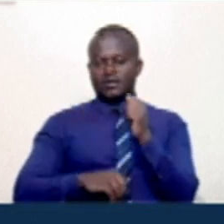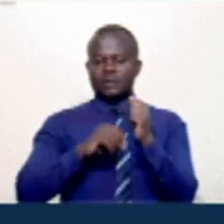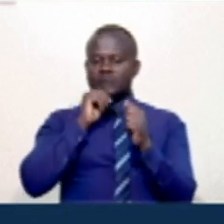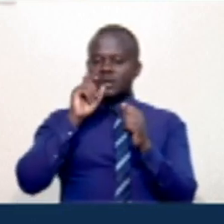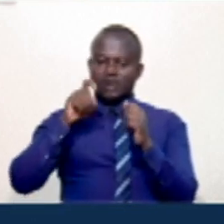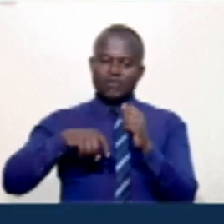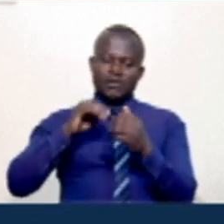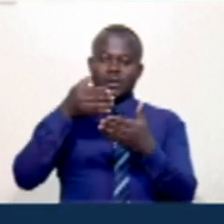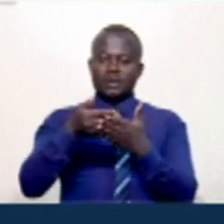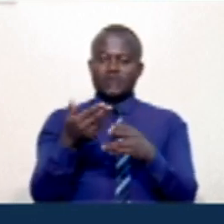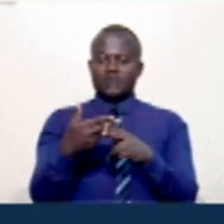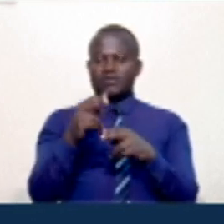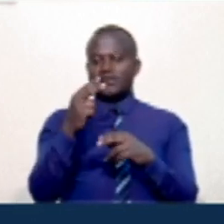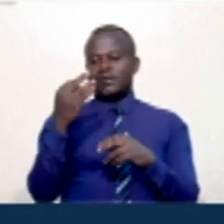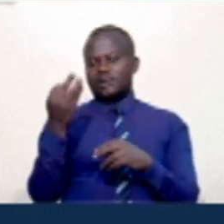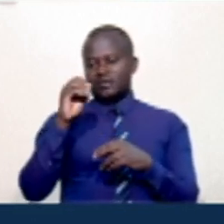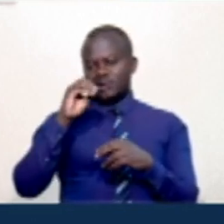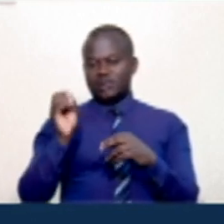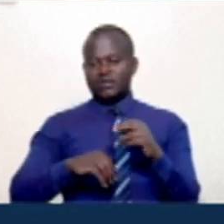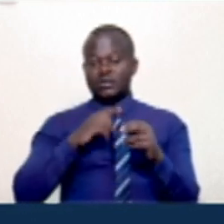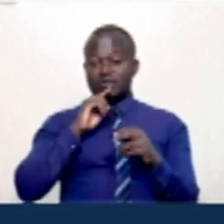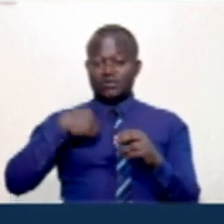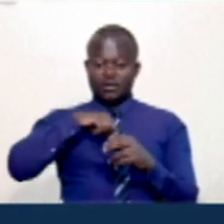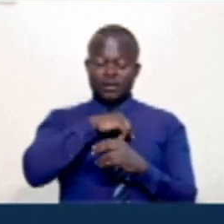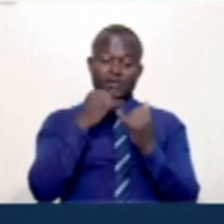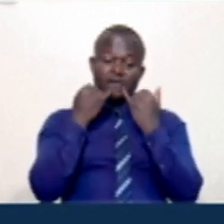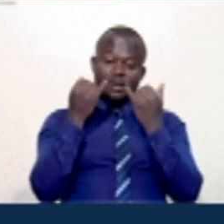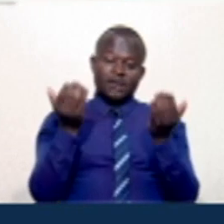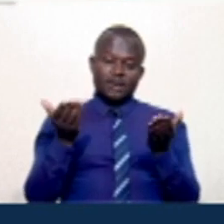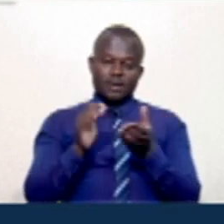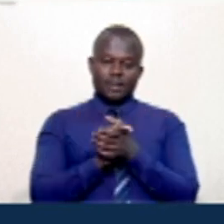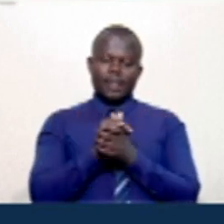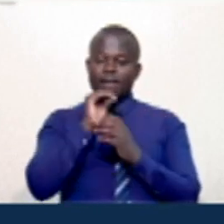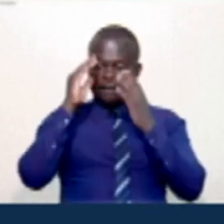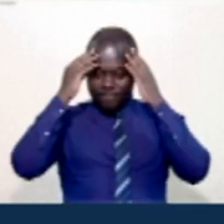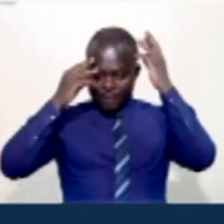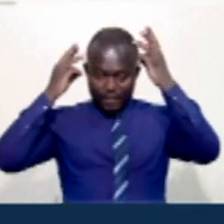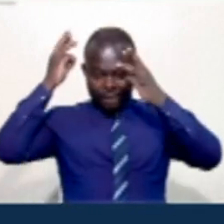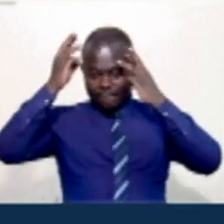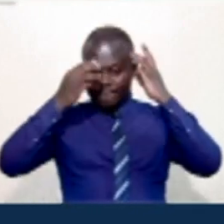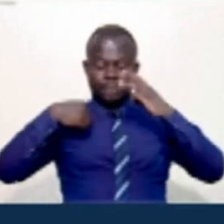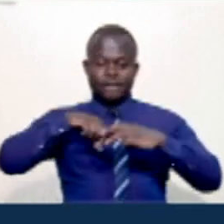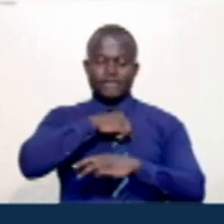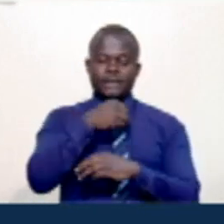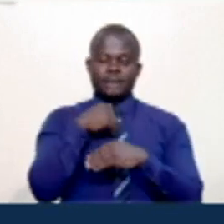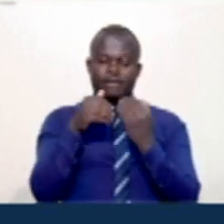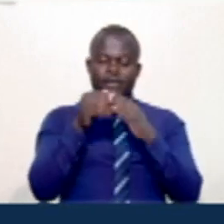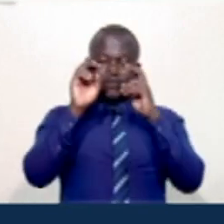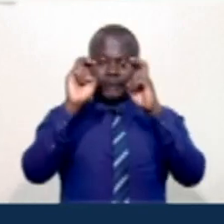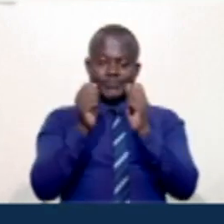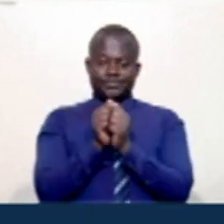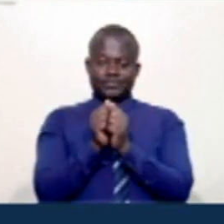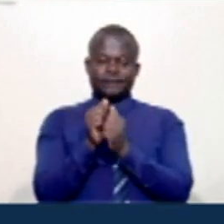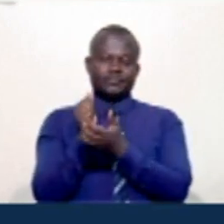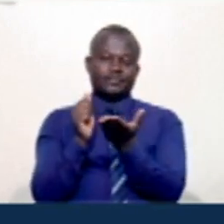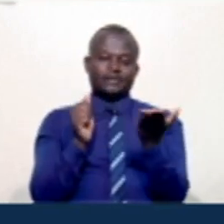kugeza kuri 23%. So ibyo navuga rero ni uko nta mpungenge dufite yuko twaremerwa n'imyenda twishyura,